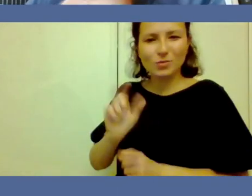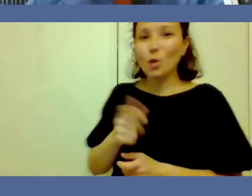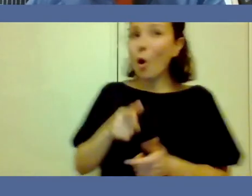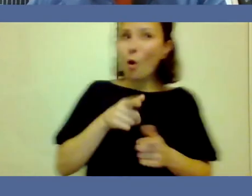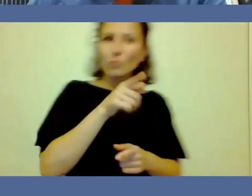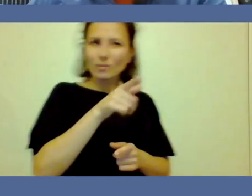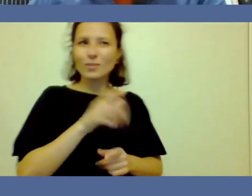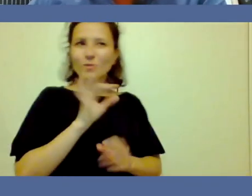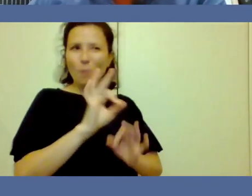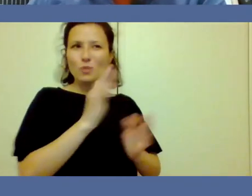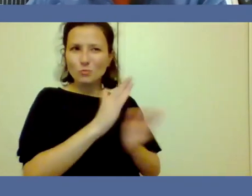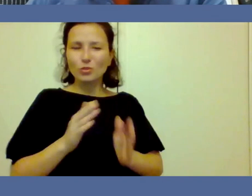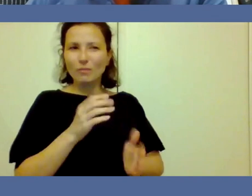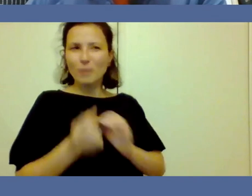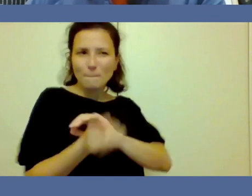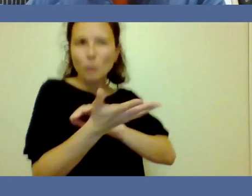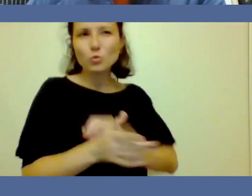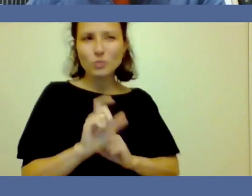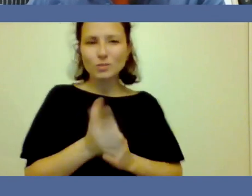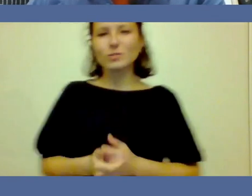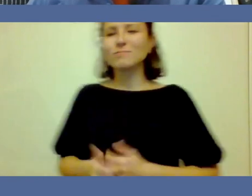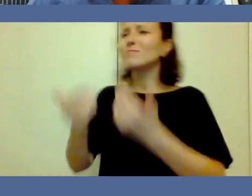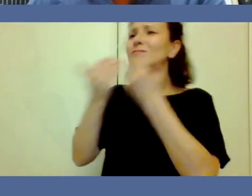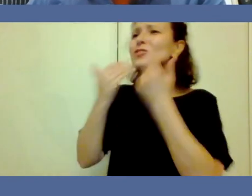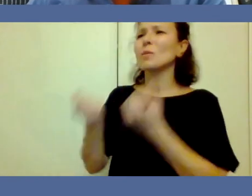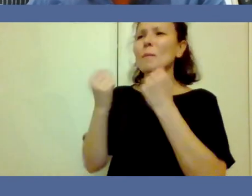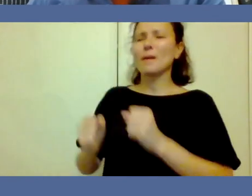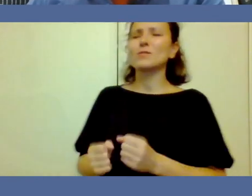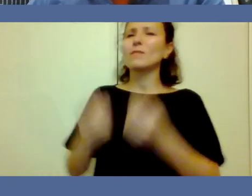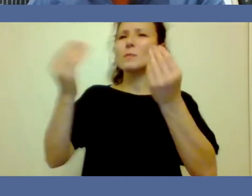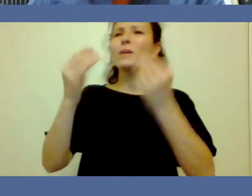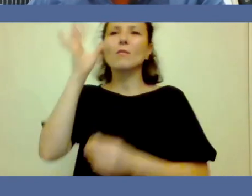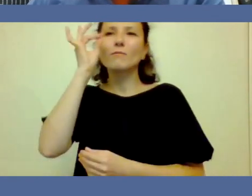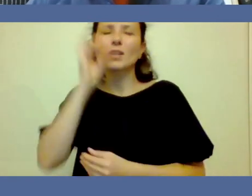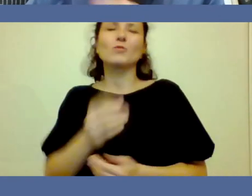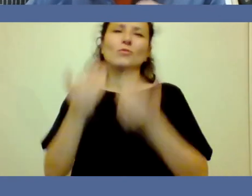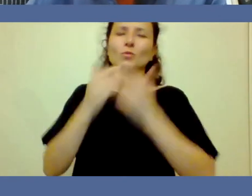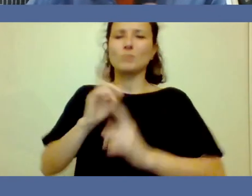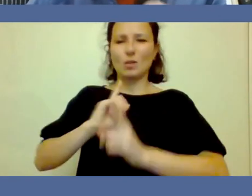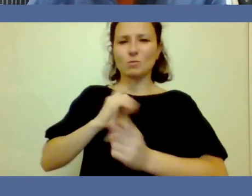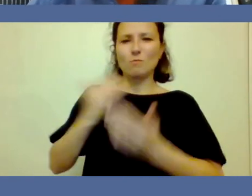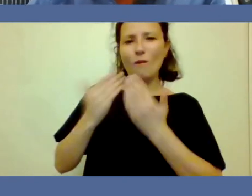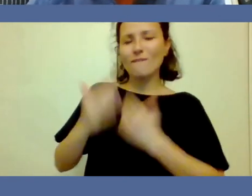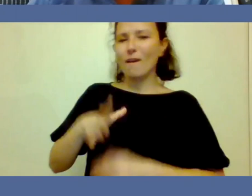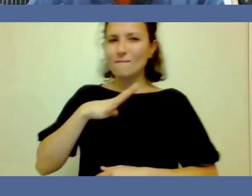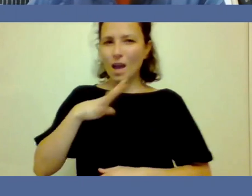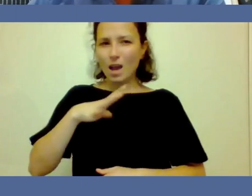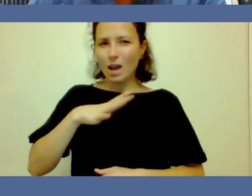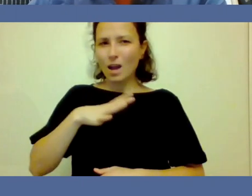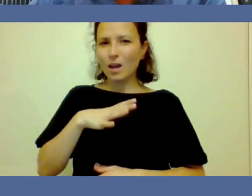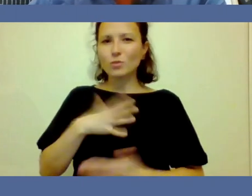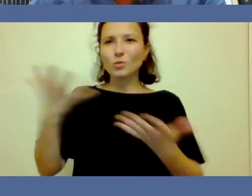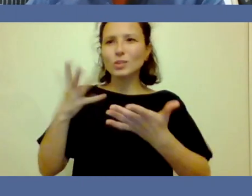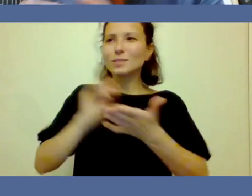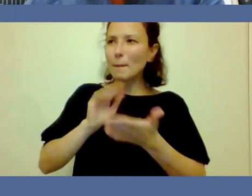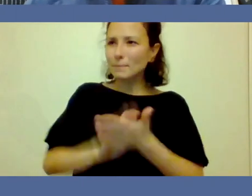pewno. Dobrze. Dziękujemy bardzo za wspaniały wieczór, dziękujemy za rozmowę. Warto to gdzieś